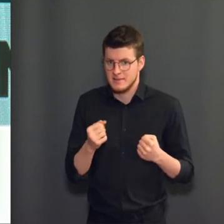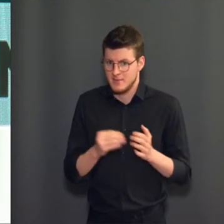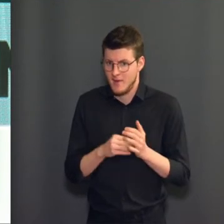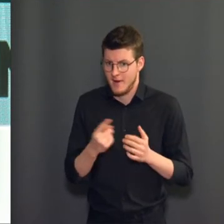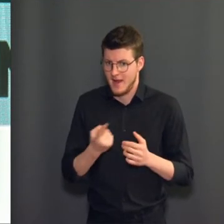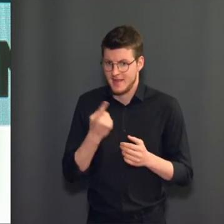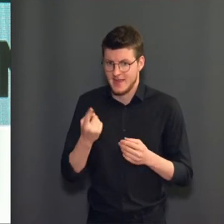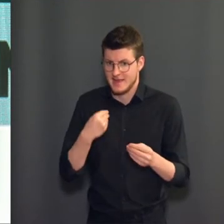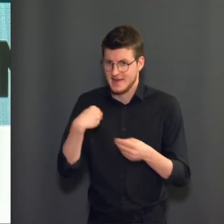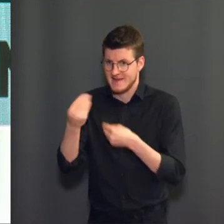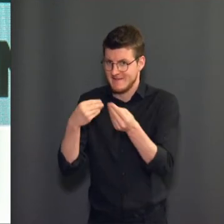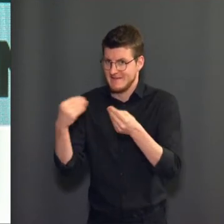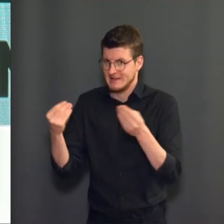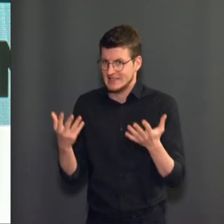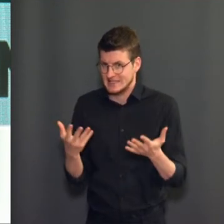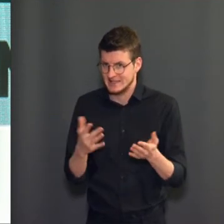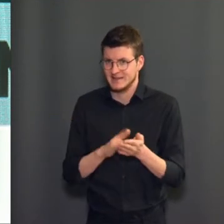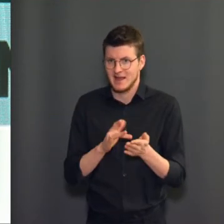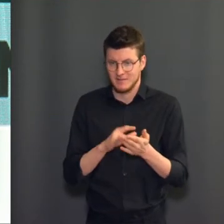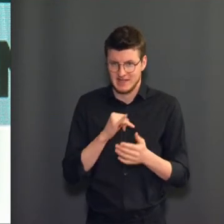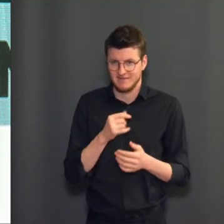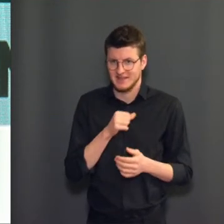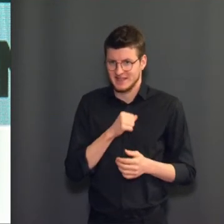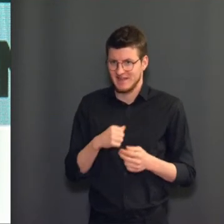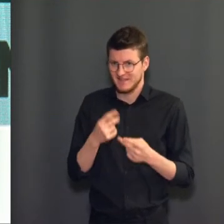voorzorg betekenen.